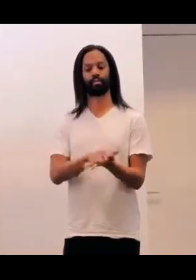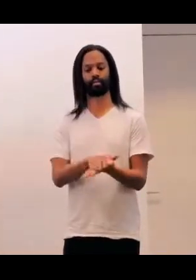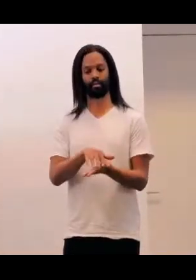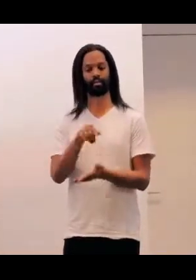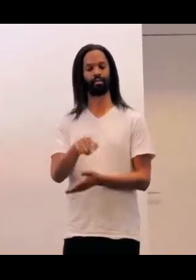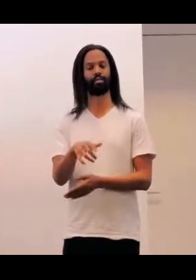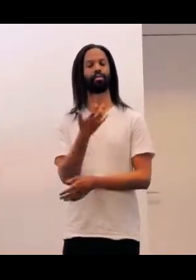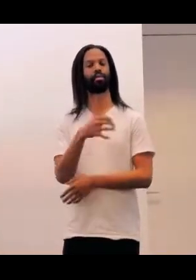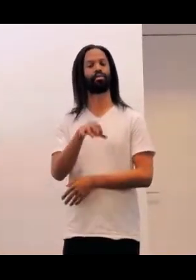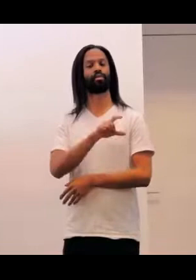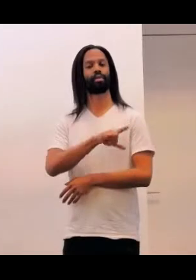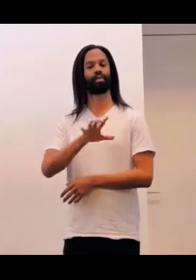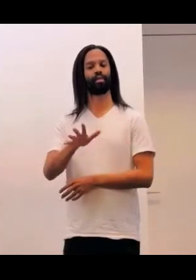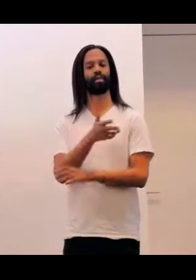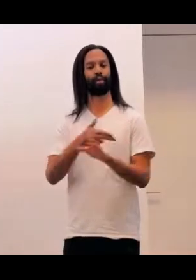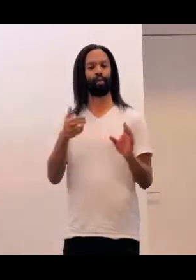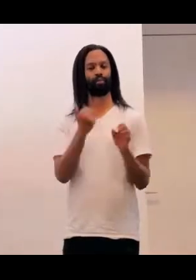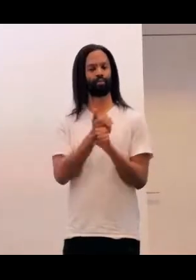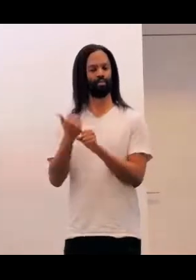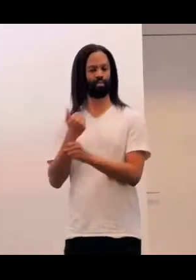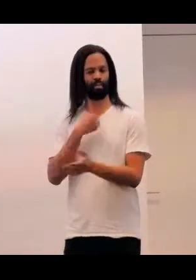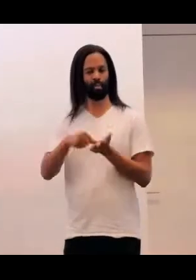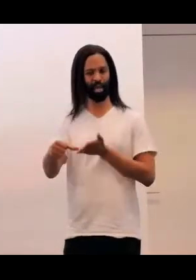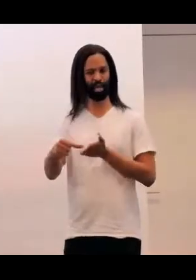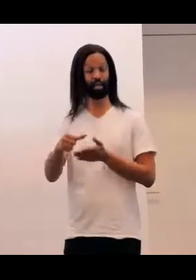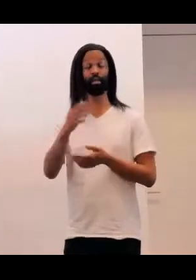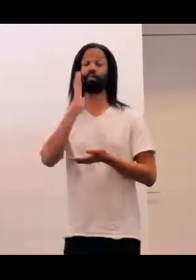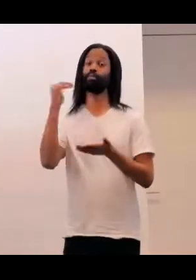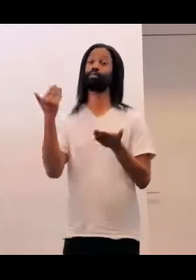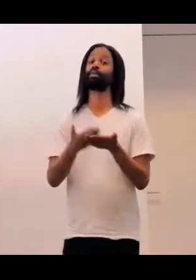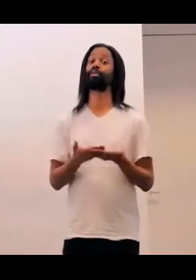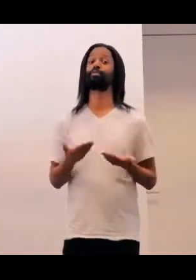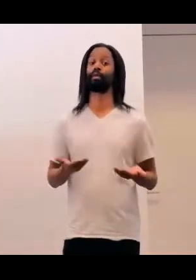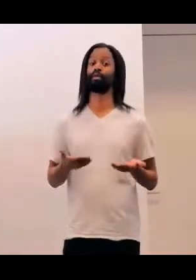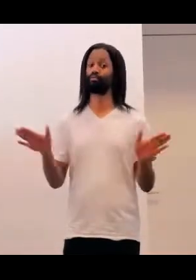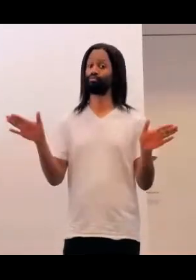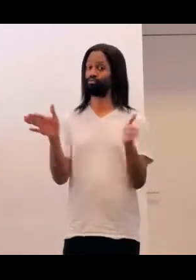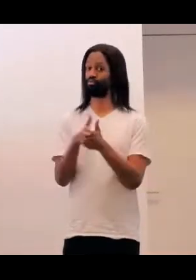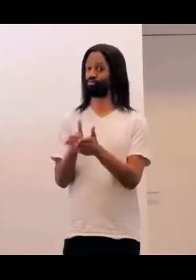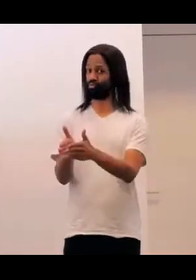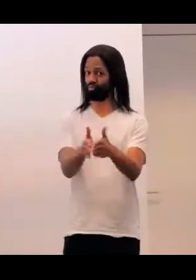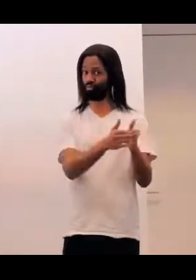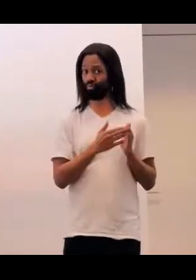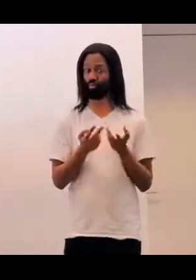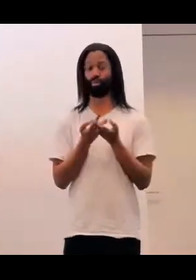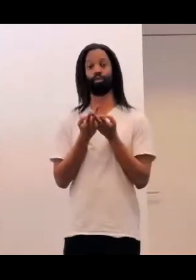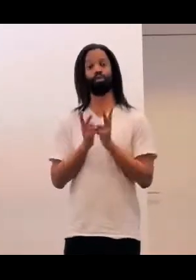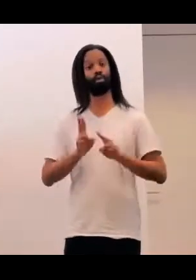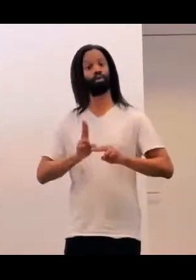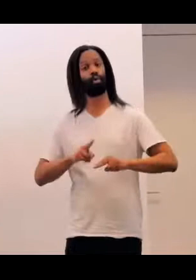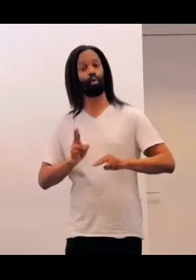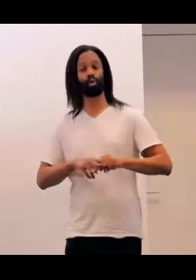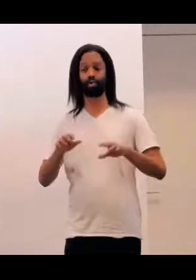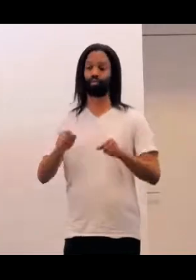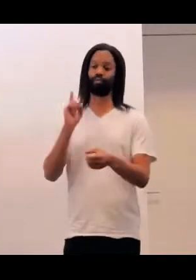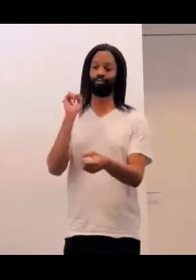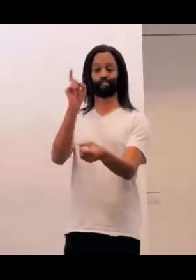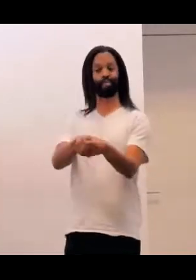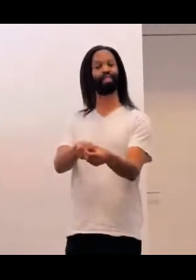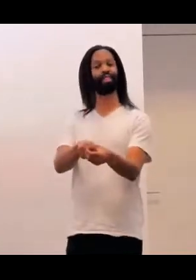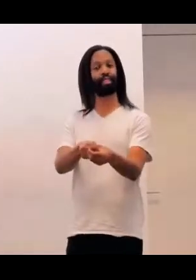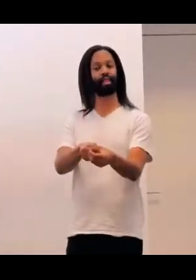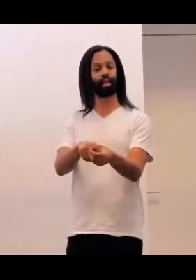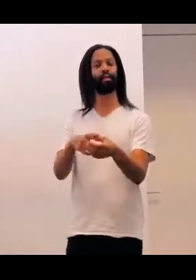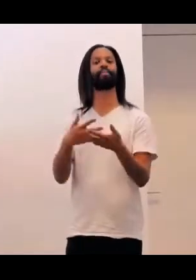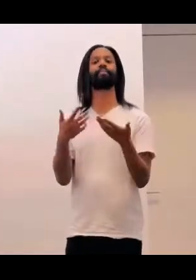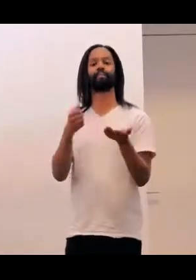an et donc il vous est demandé d'autoriser l'adhésion de la ville de Nancy à l'association, d'approuver